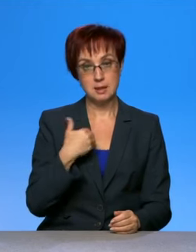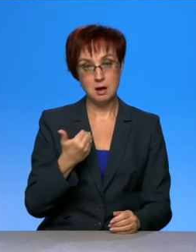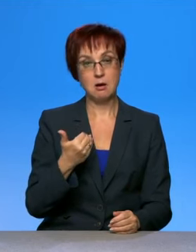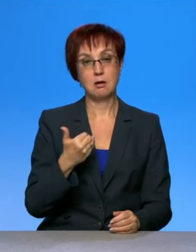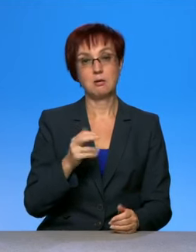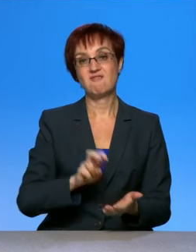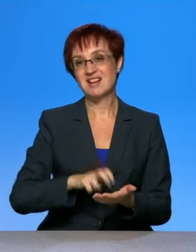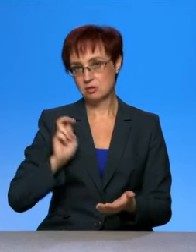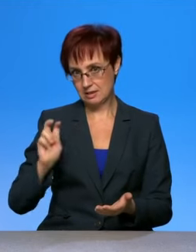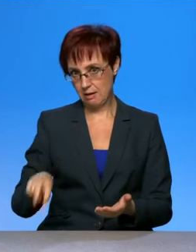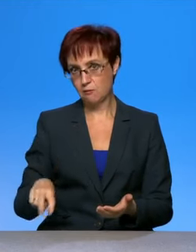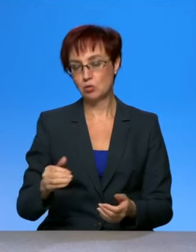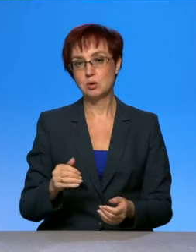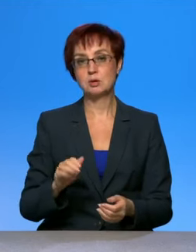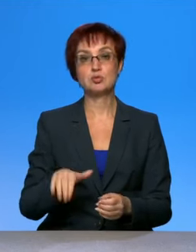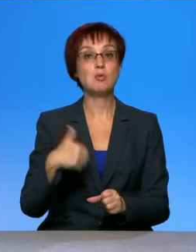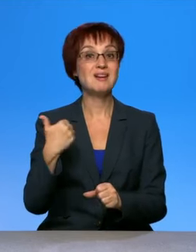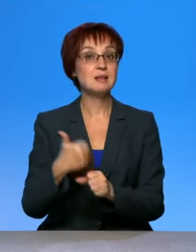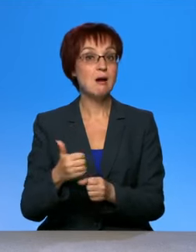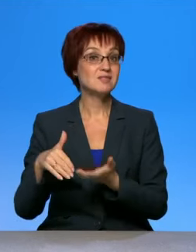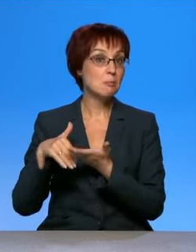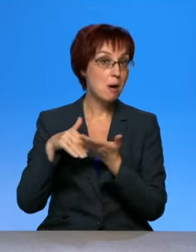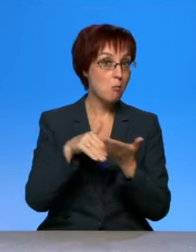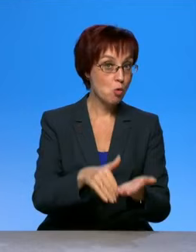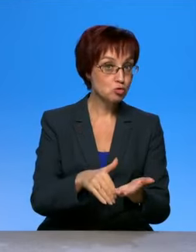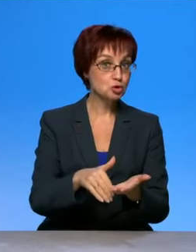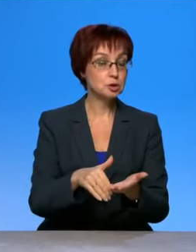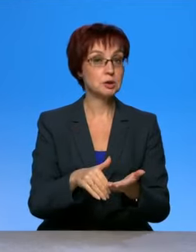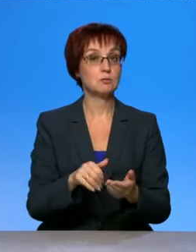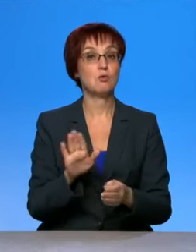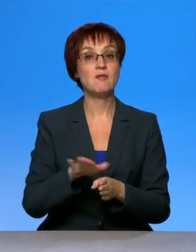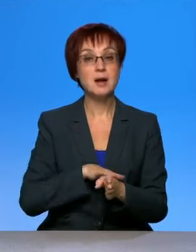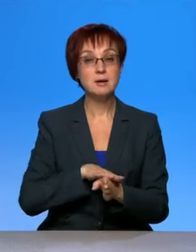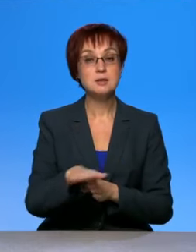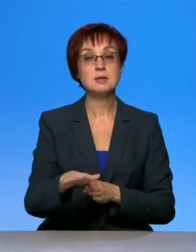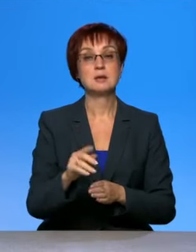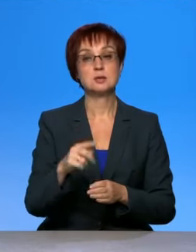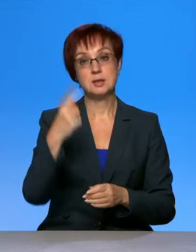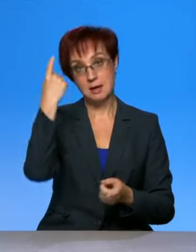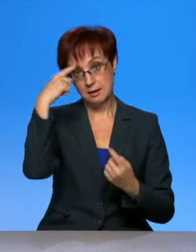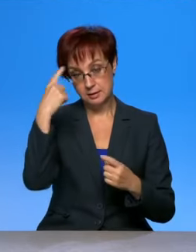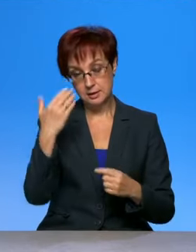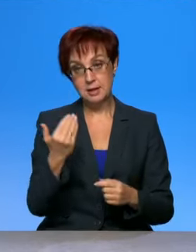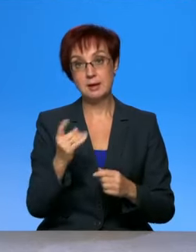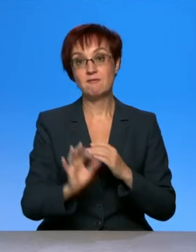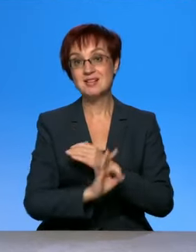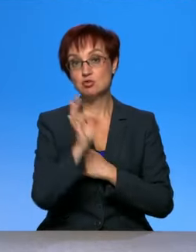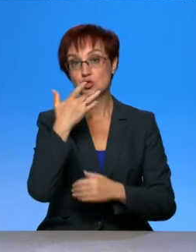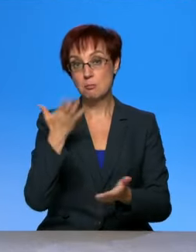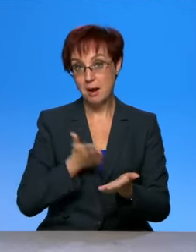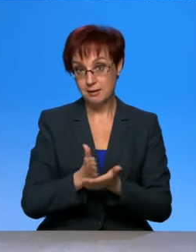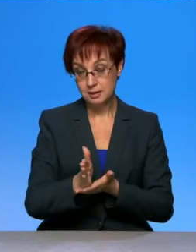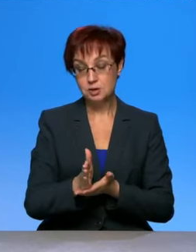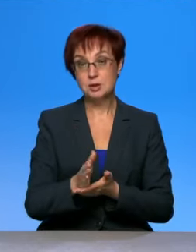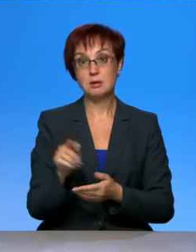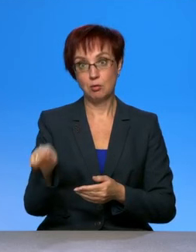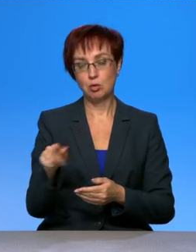помощник в реализации внешнеполитических дей в восточной политике ста секретарь Эр заплакал Он